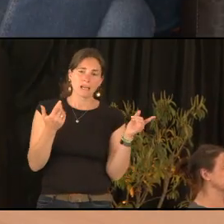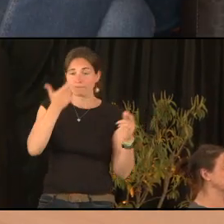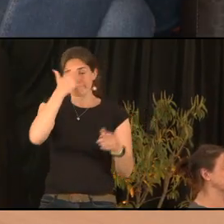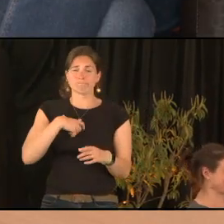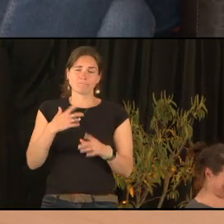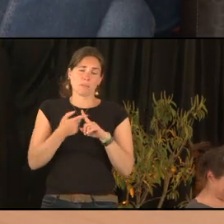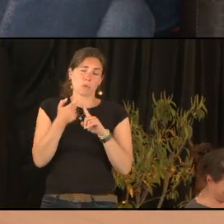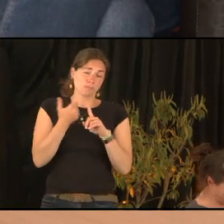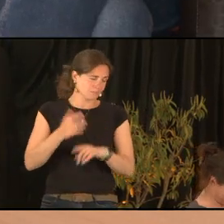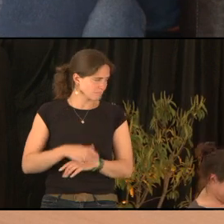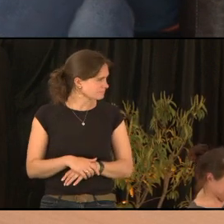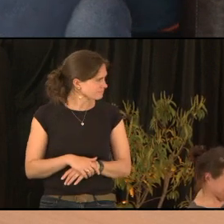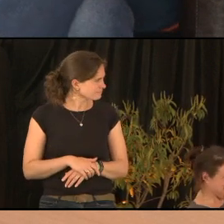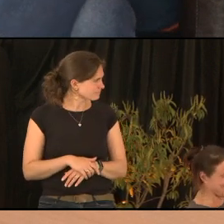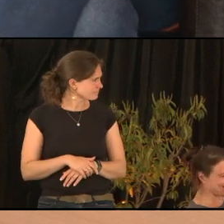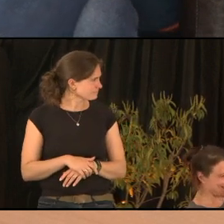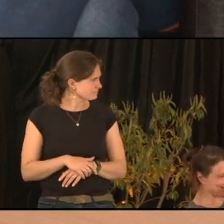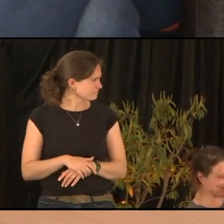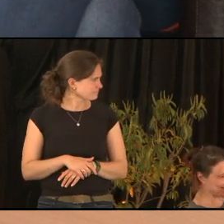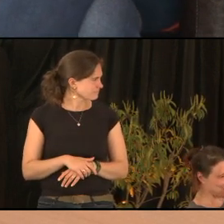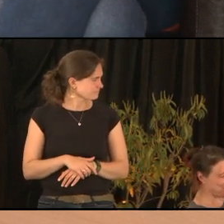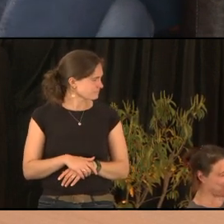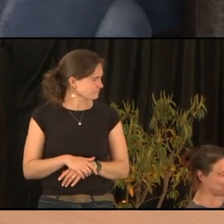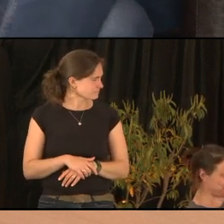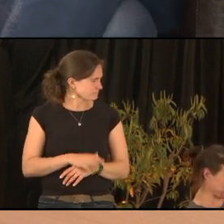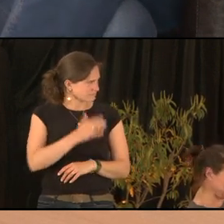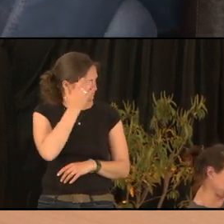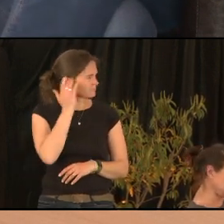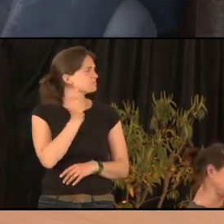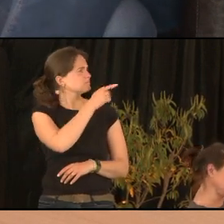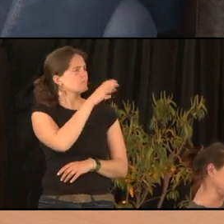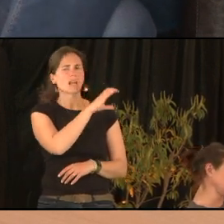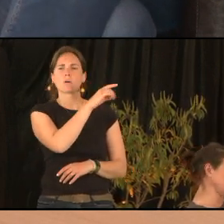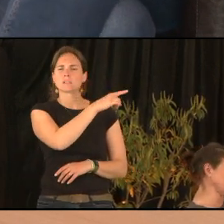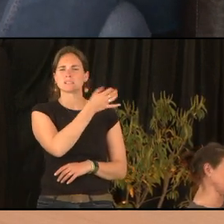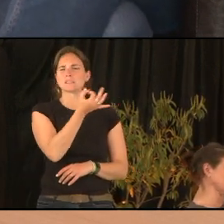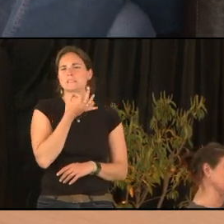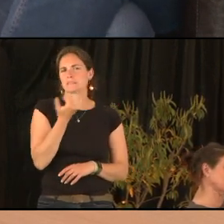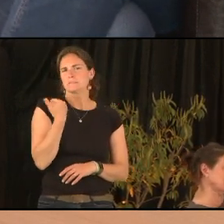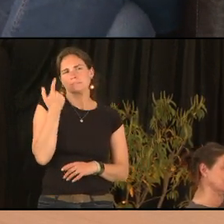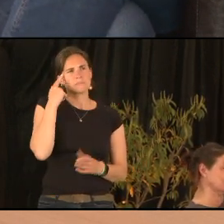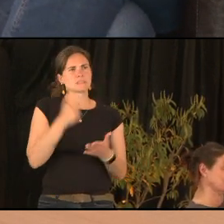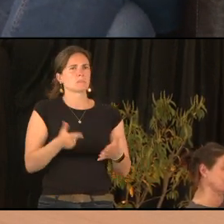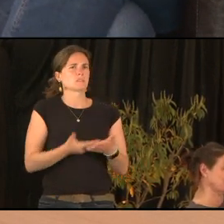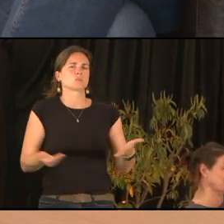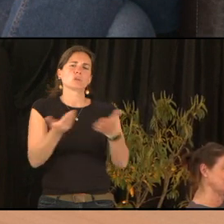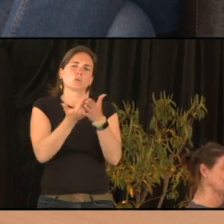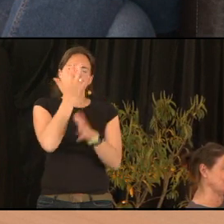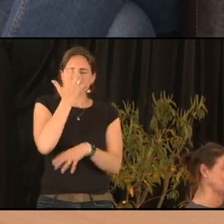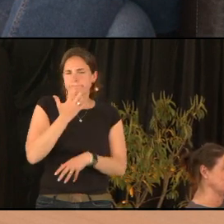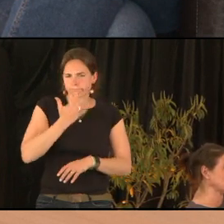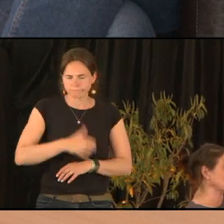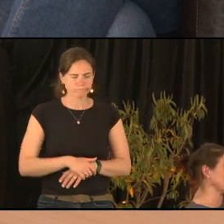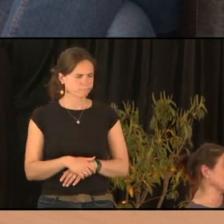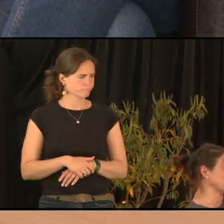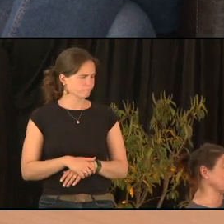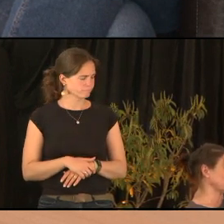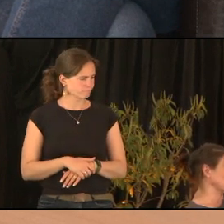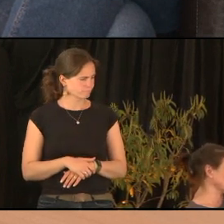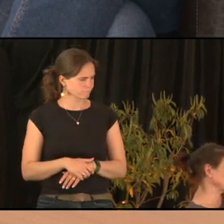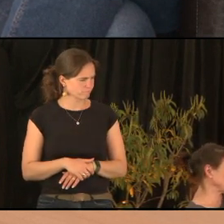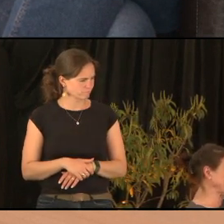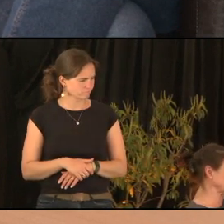ça. Et le personnage secondaire, en tout cas, ou les personnages secondaires dans le récit, sont un peu toujours